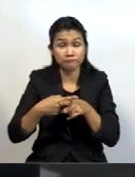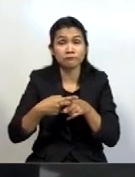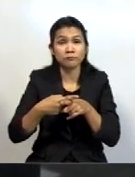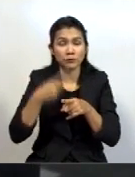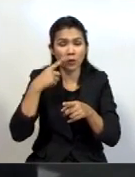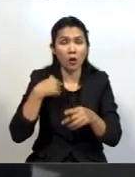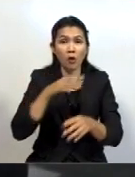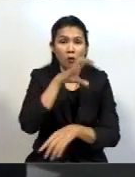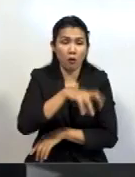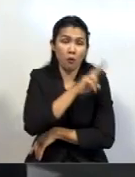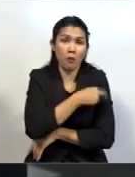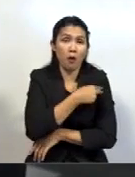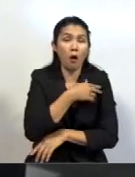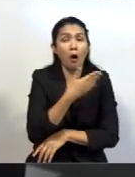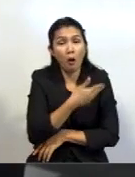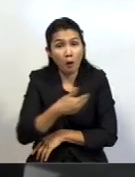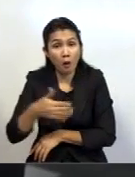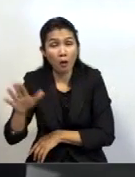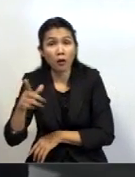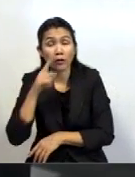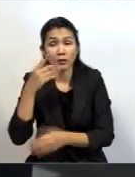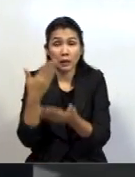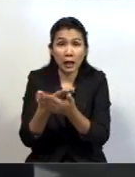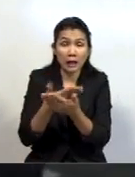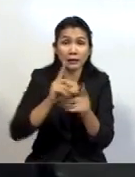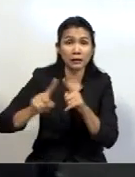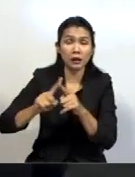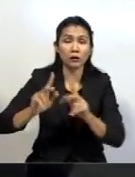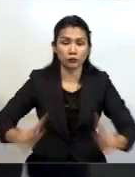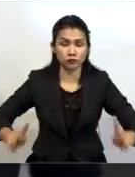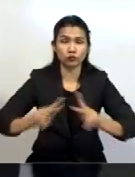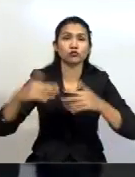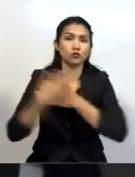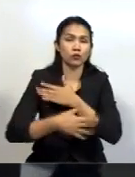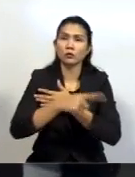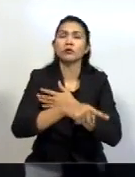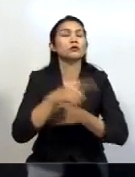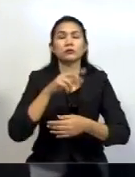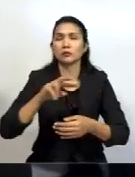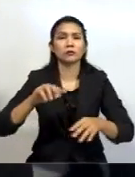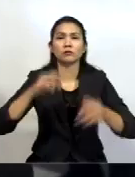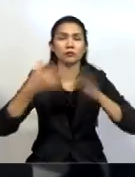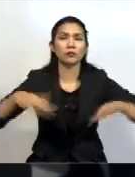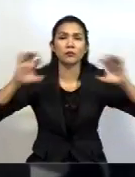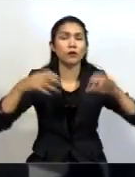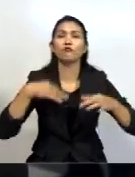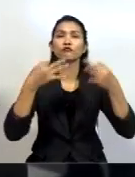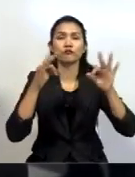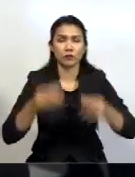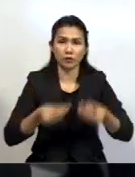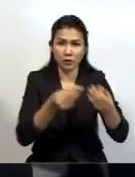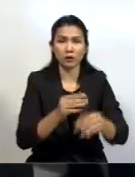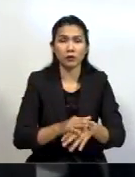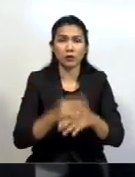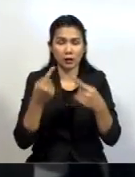ออกจากโรงพยาบาลไปได้แล้วเนี่ยพวกค่ารักษาพยาบาลในกระทรวงสาธารณสุขก็ดูแลทั้งหมดนะครับเราก็อาจจะต้องดูเรื่องของค